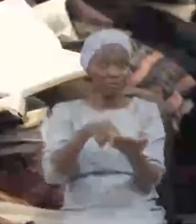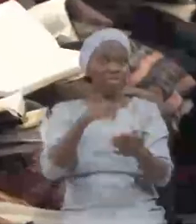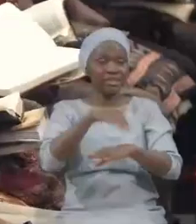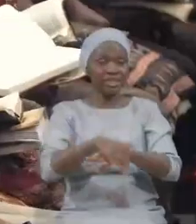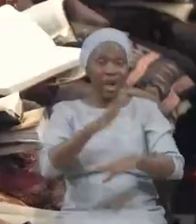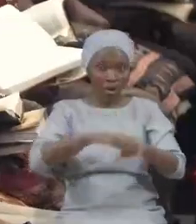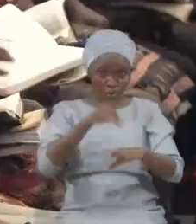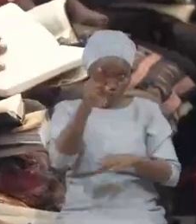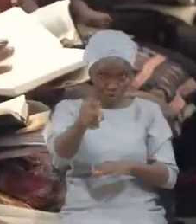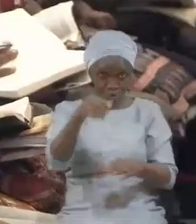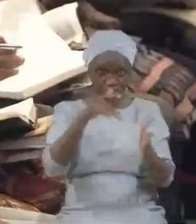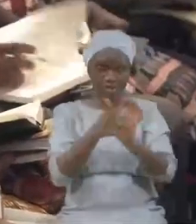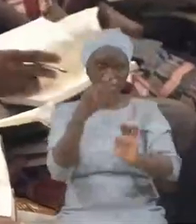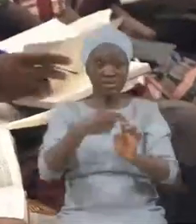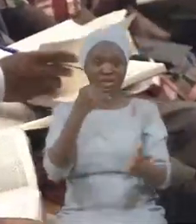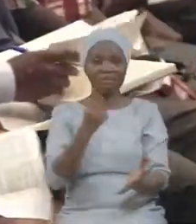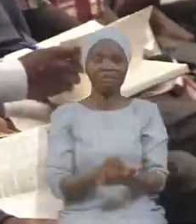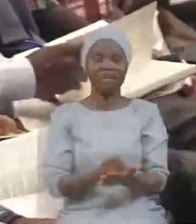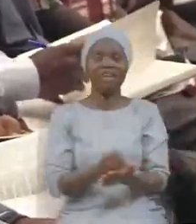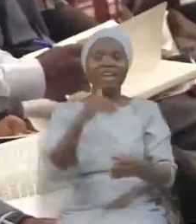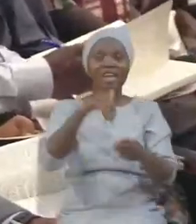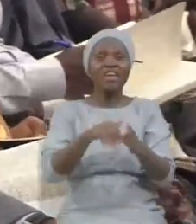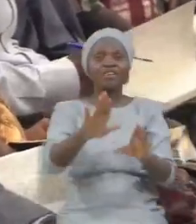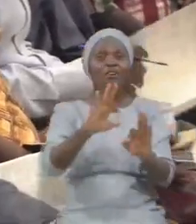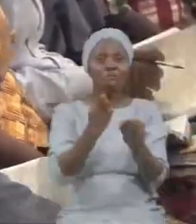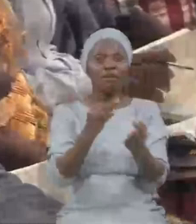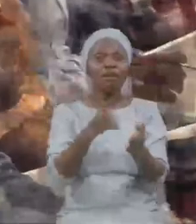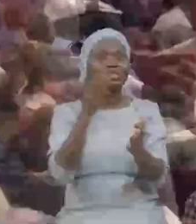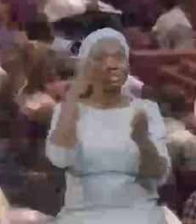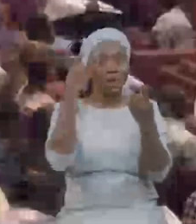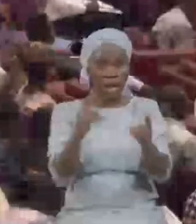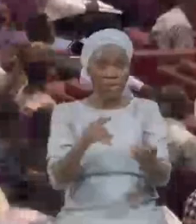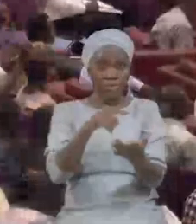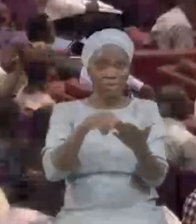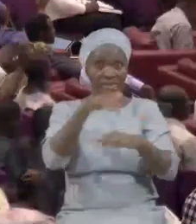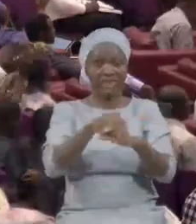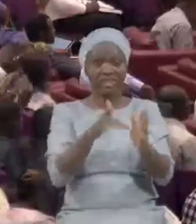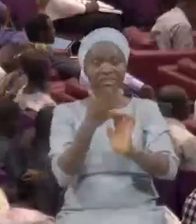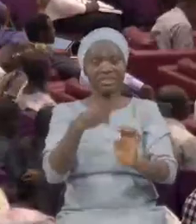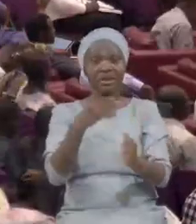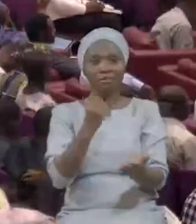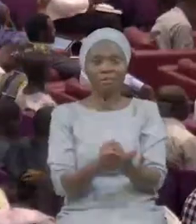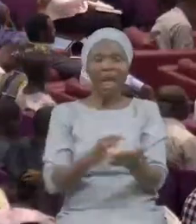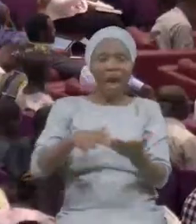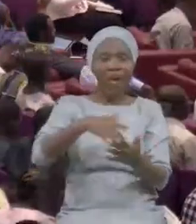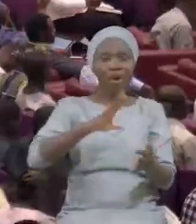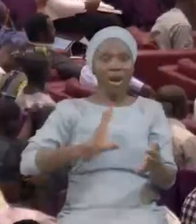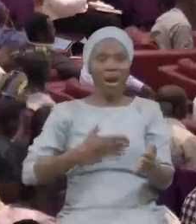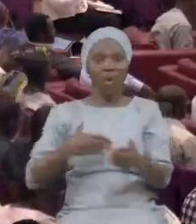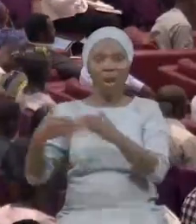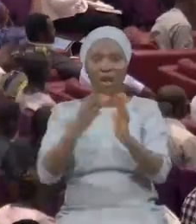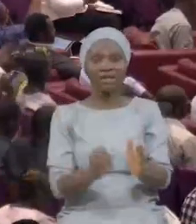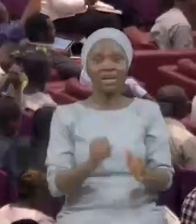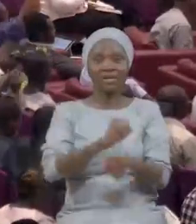Dans votre vie, cela va s'accomplir ce soir. Dans votre famille, cela va s'accomplir ce soir. Parmi les dirigeants, les ouvriers, les membres,